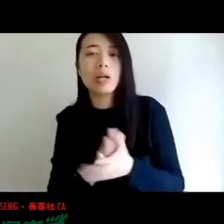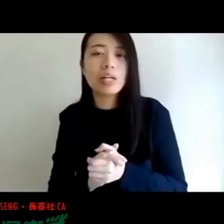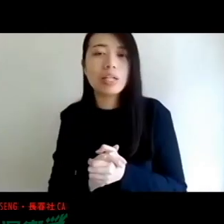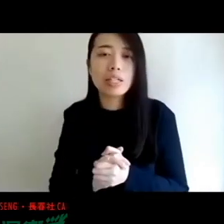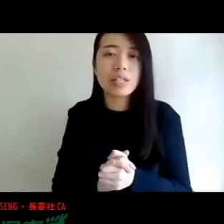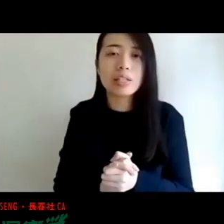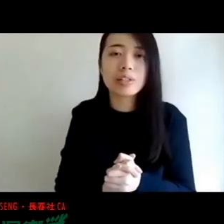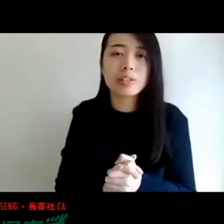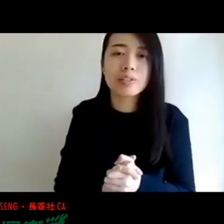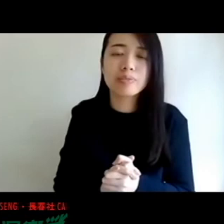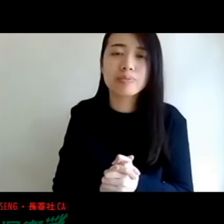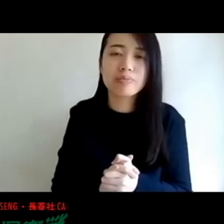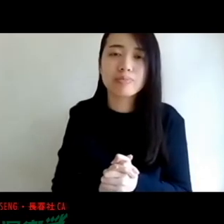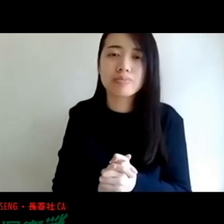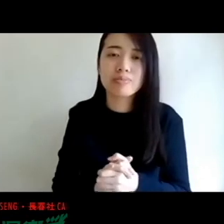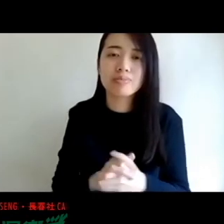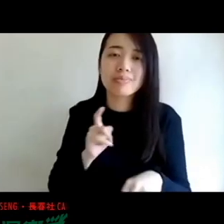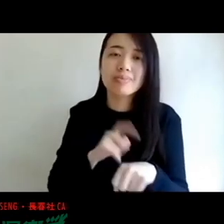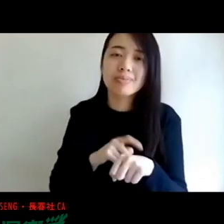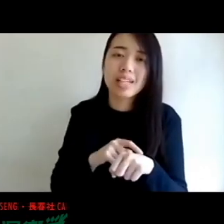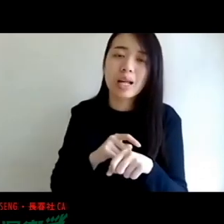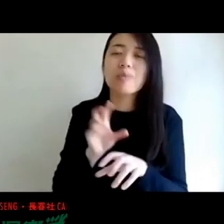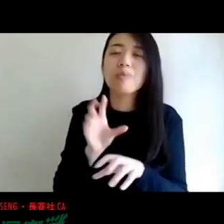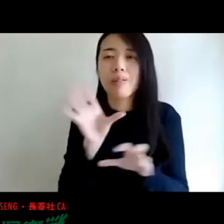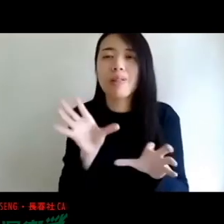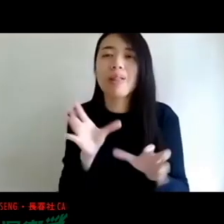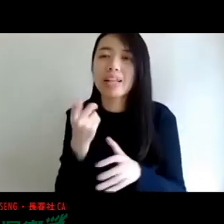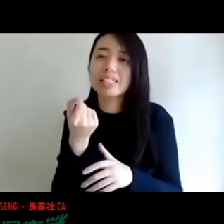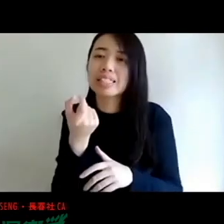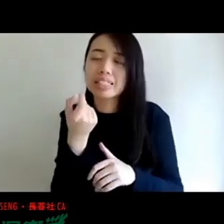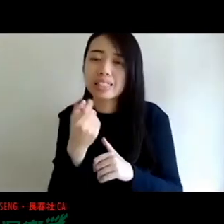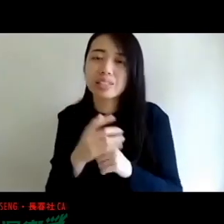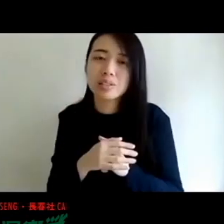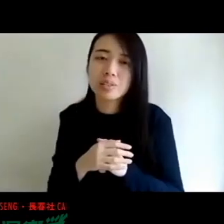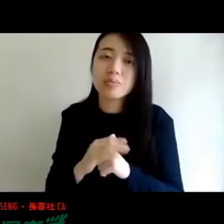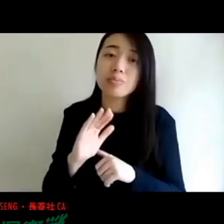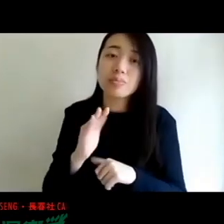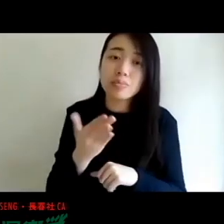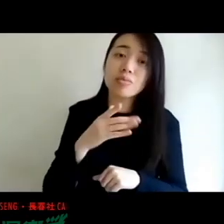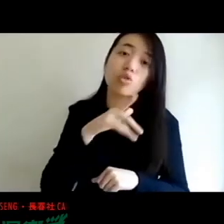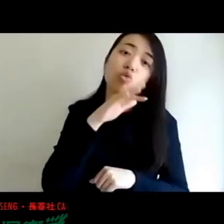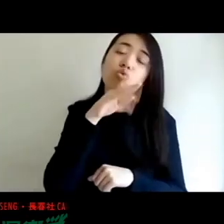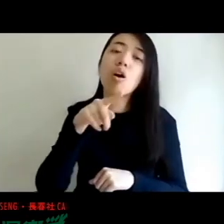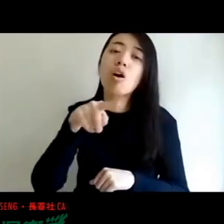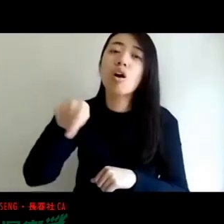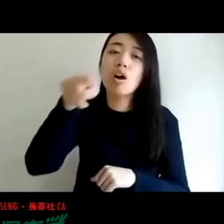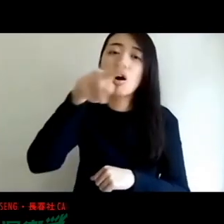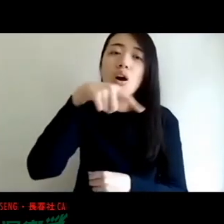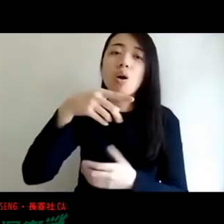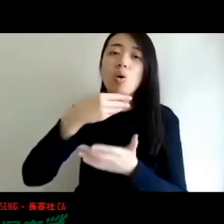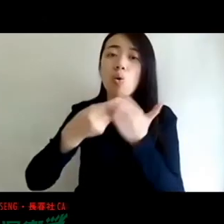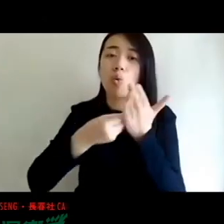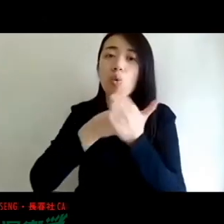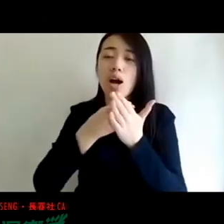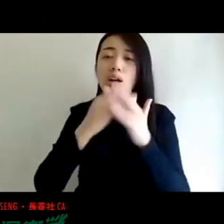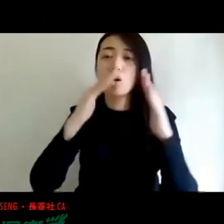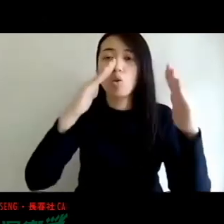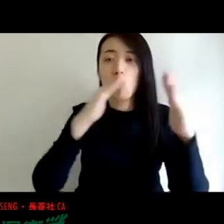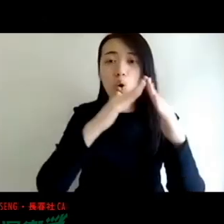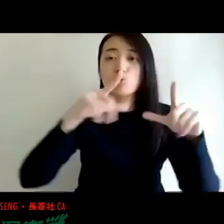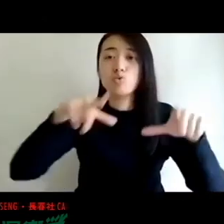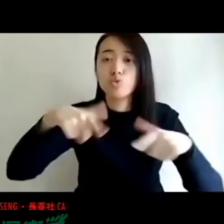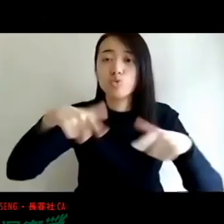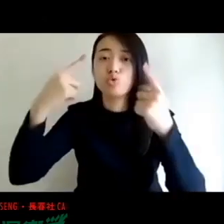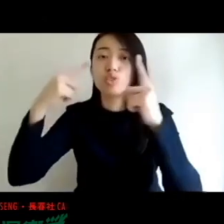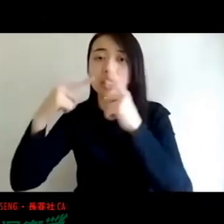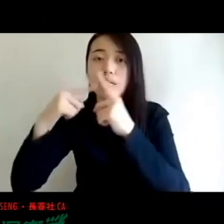係啦，都已經差唔多夠時間啦咁。咁不過咧，如果當大家畫咗一幅屋樹人嘅圖畫之後咧，咁